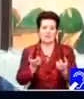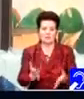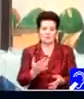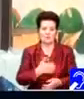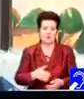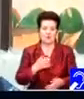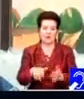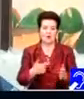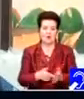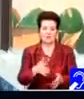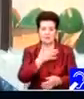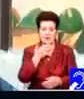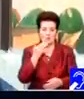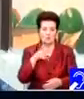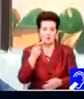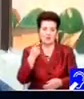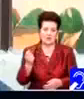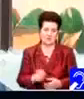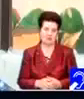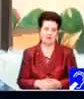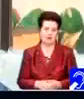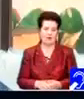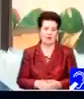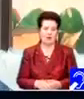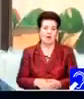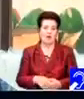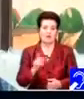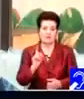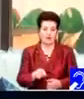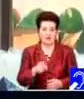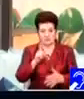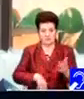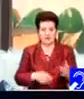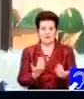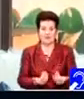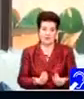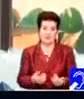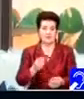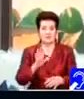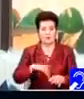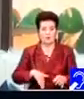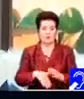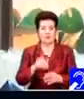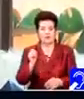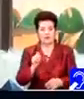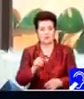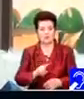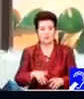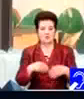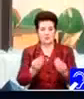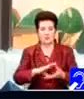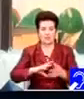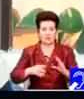și a orașului, dar mai mult politică și confruntare politică. Totuși sper că începând de astăzi sau după ce vor fi